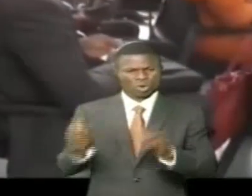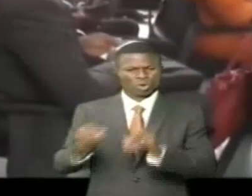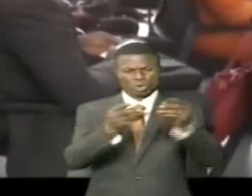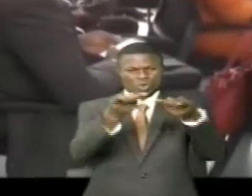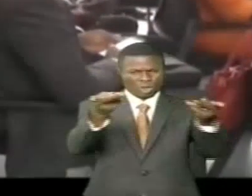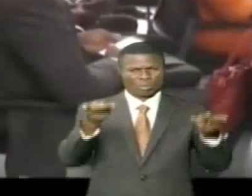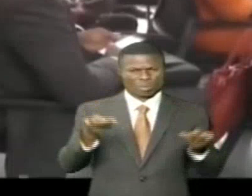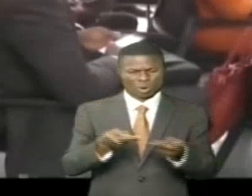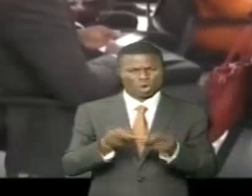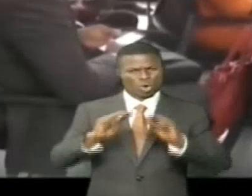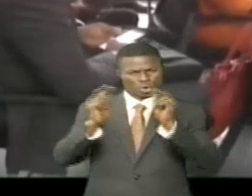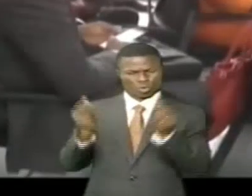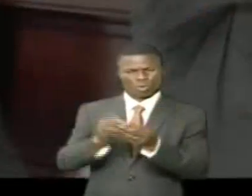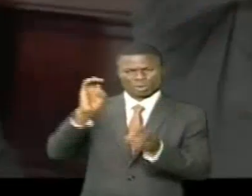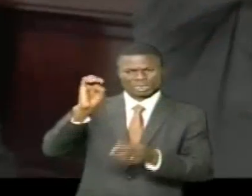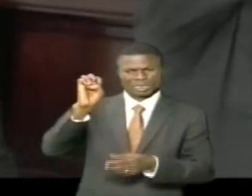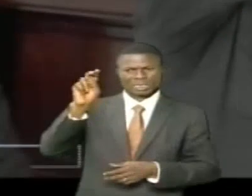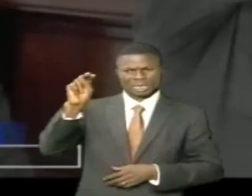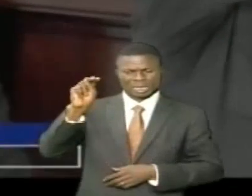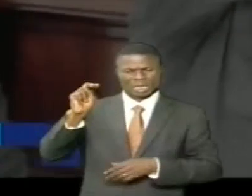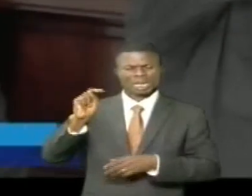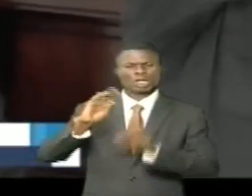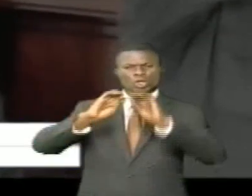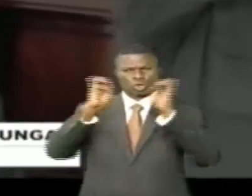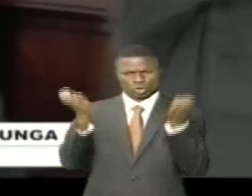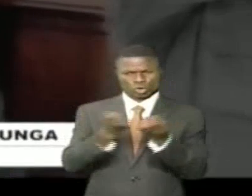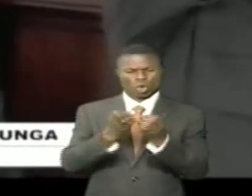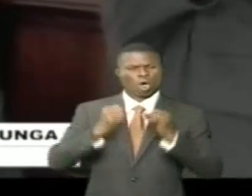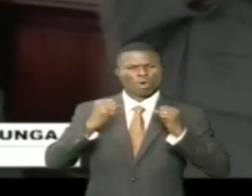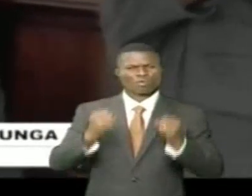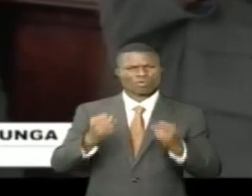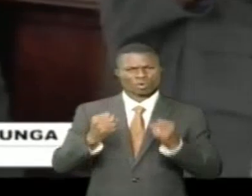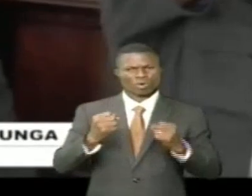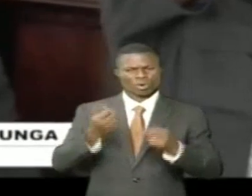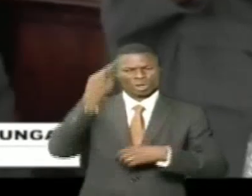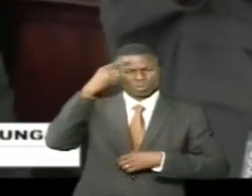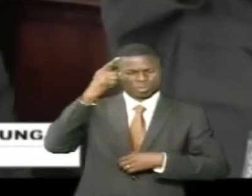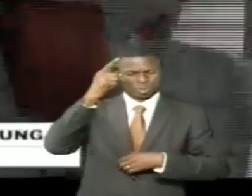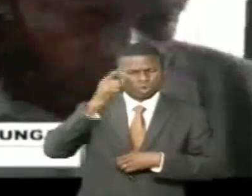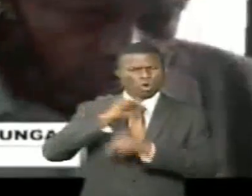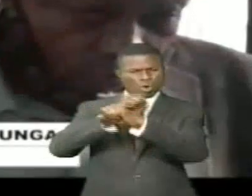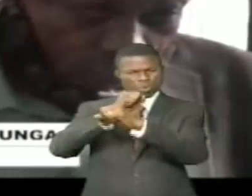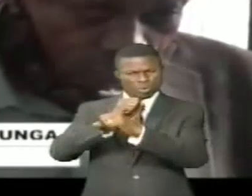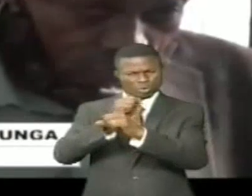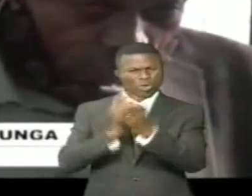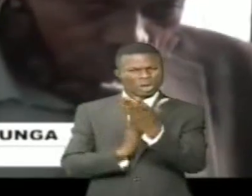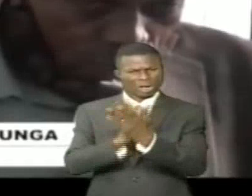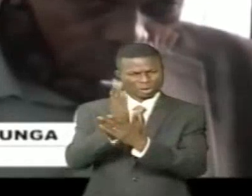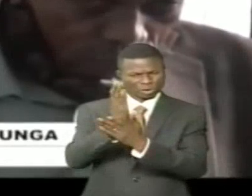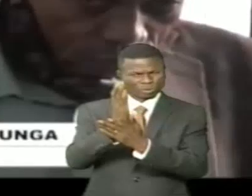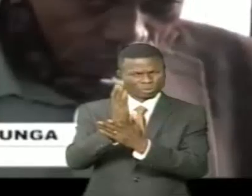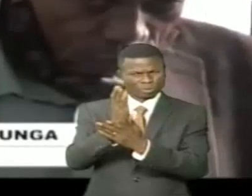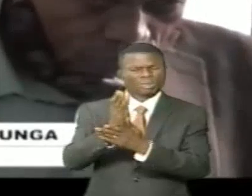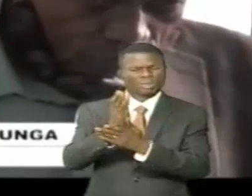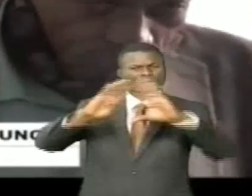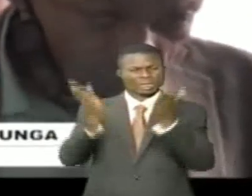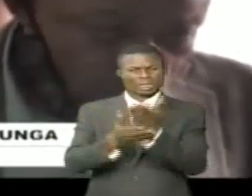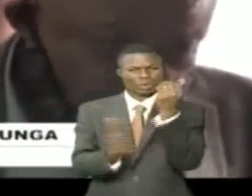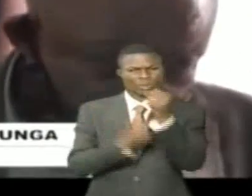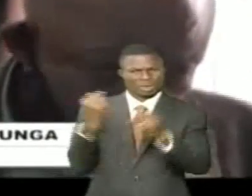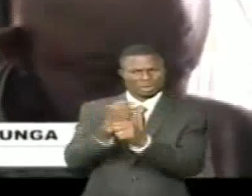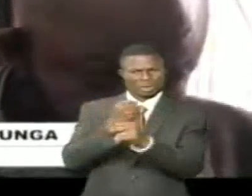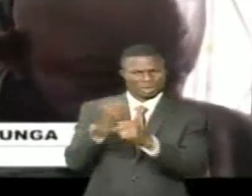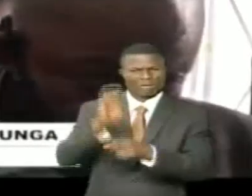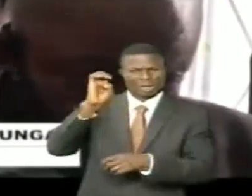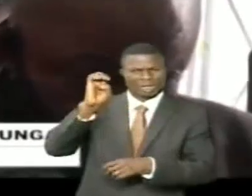cette structure comme fêtière sociale et dynamique en vue de garantir la crédibilité des animateurs de la CENI pour